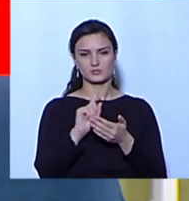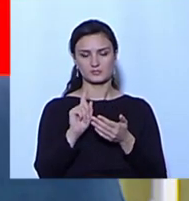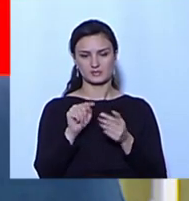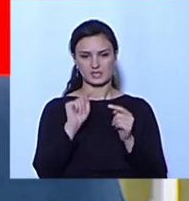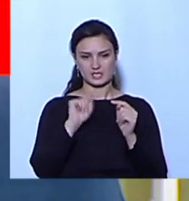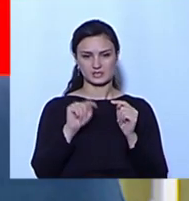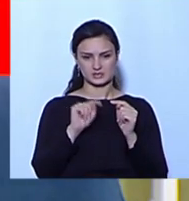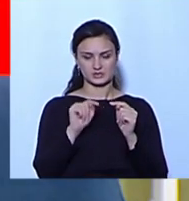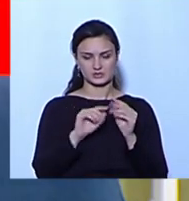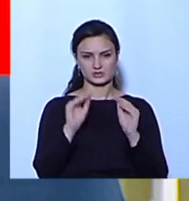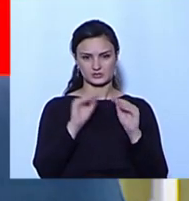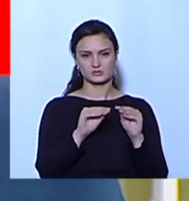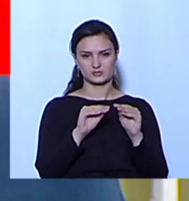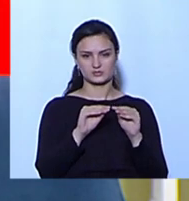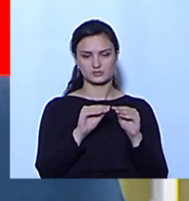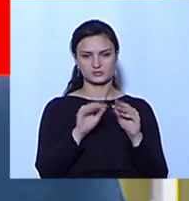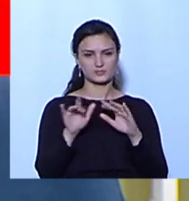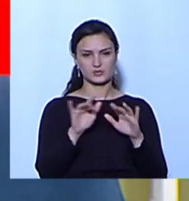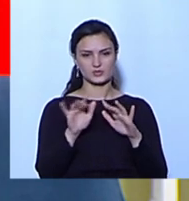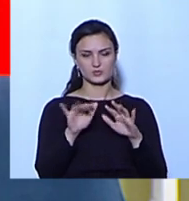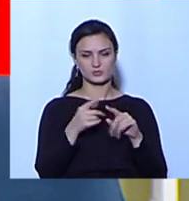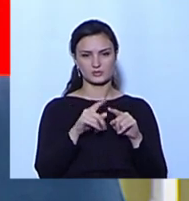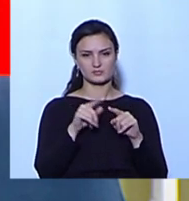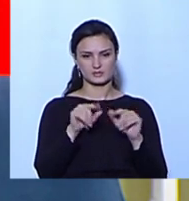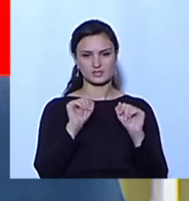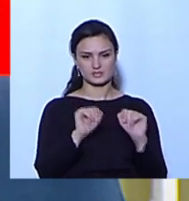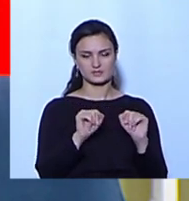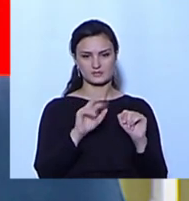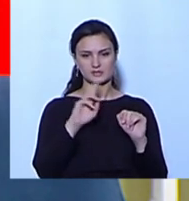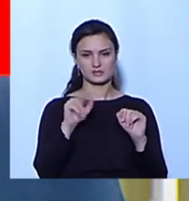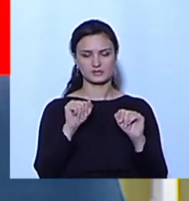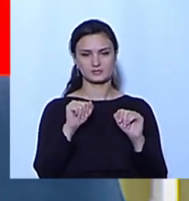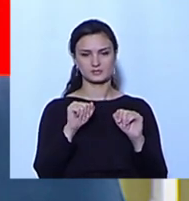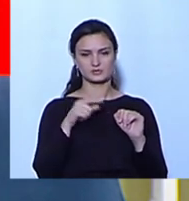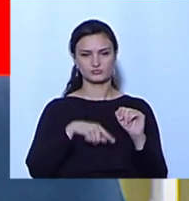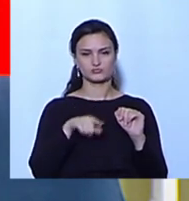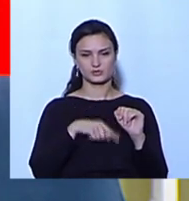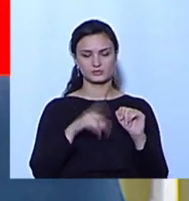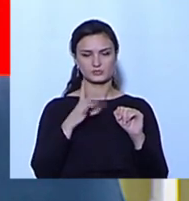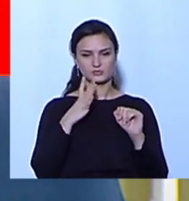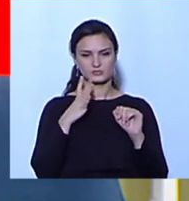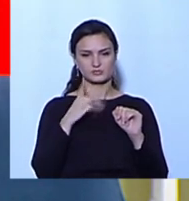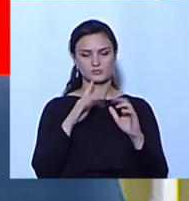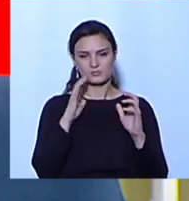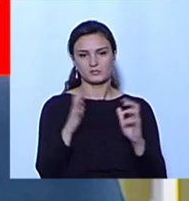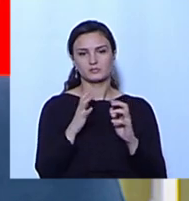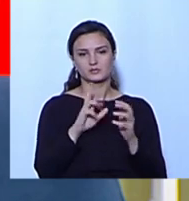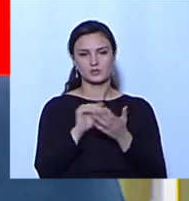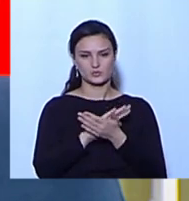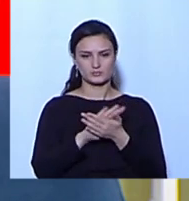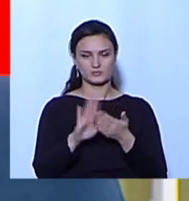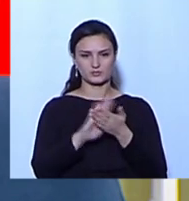კათეტერი შარდის ბუშში მოთავდეს სტერილური პროცედურების დაცვით და შარდმიმღები იყოს მოვლილი და